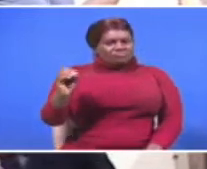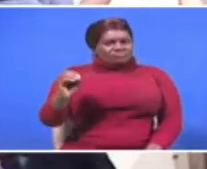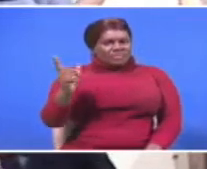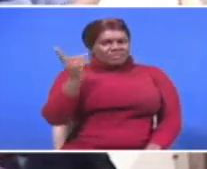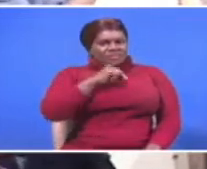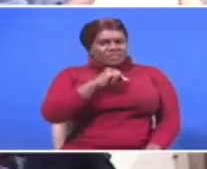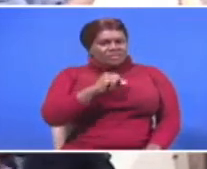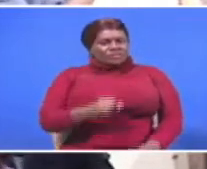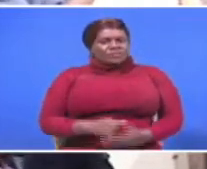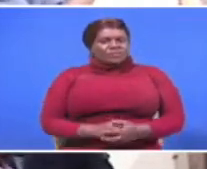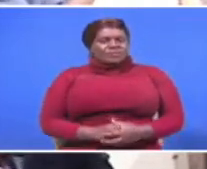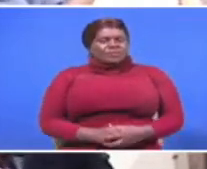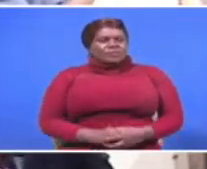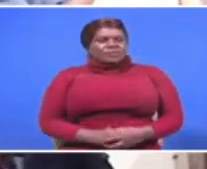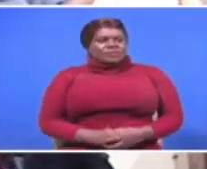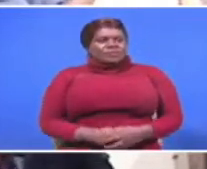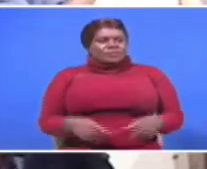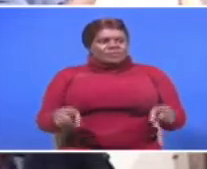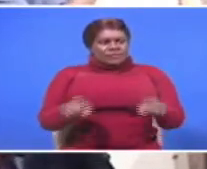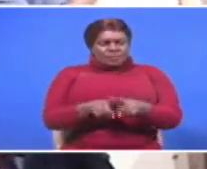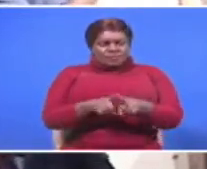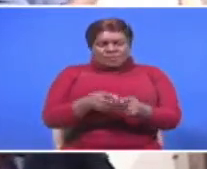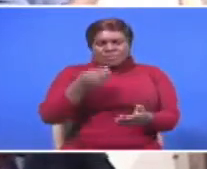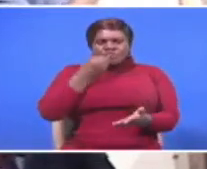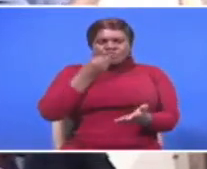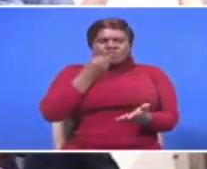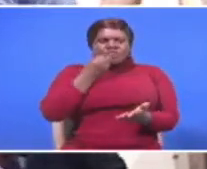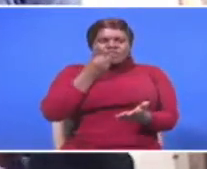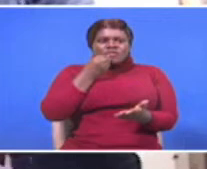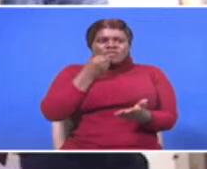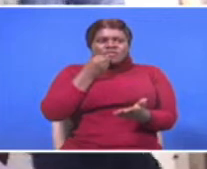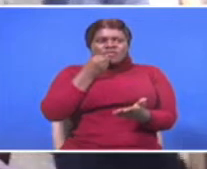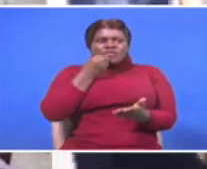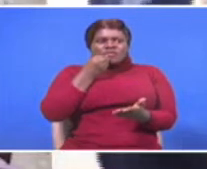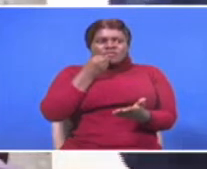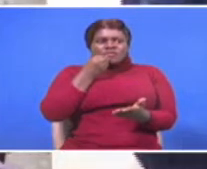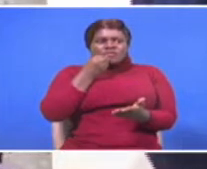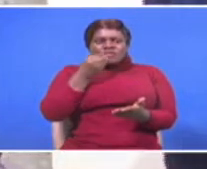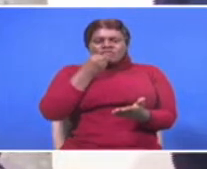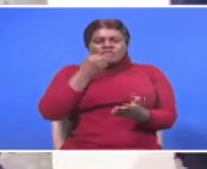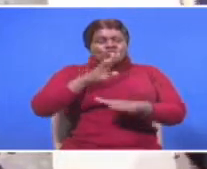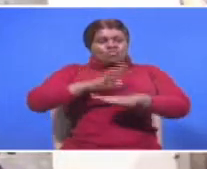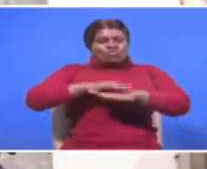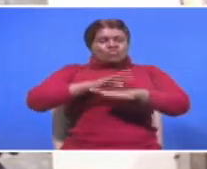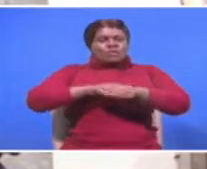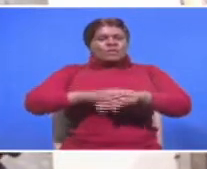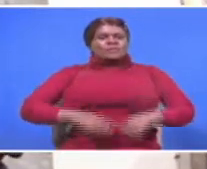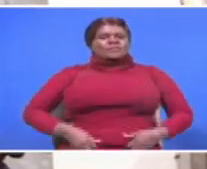imeisha. Katika hali ya machakula, wanapata lishe bora.